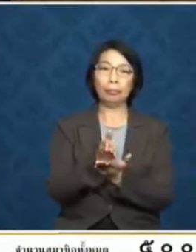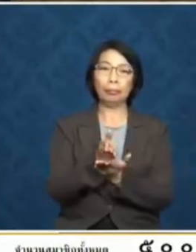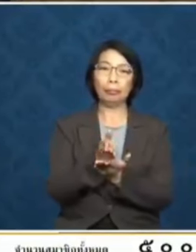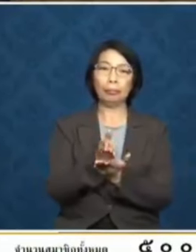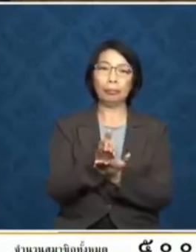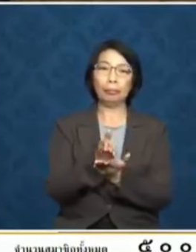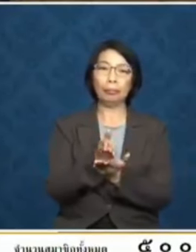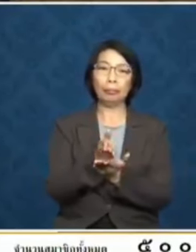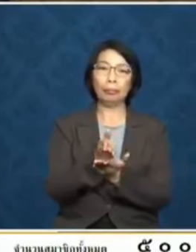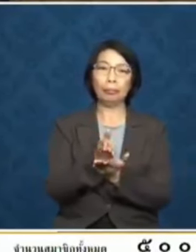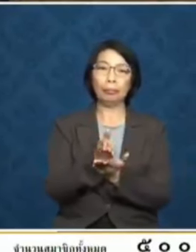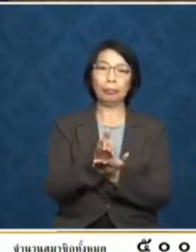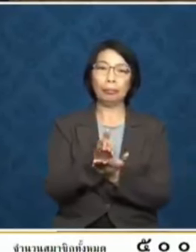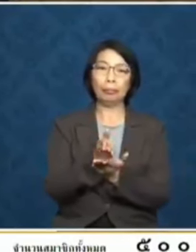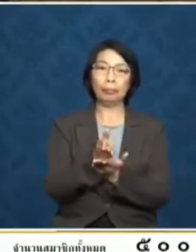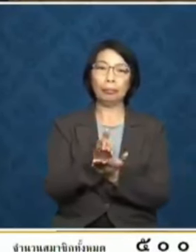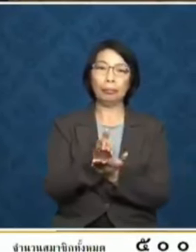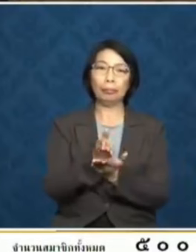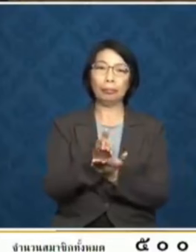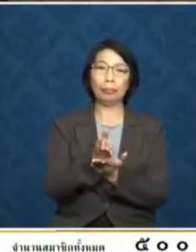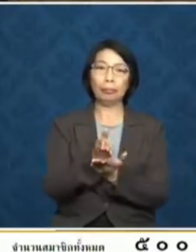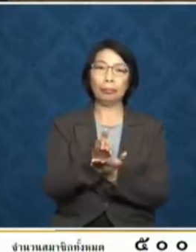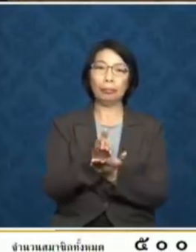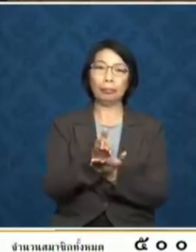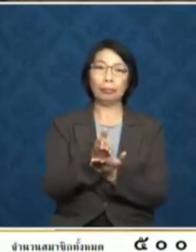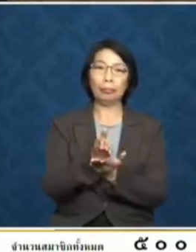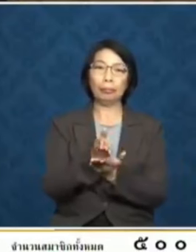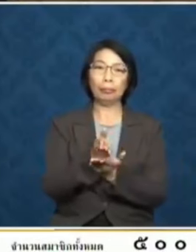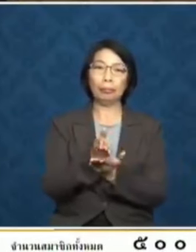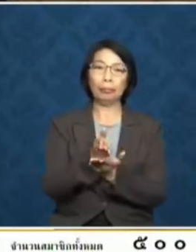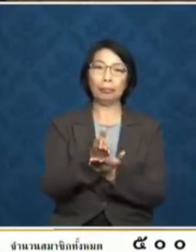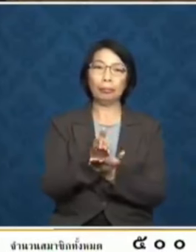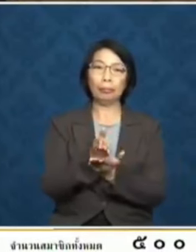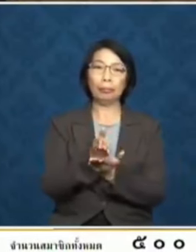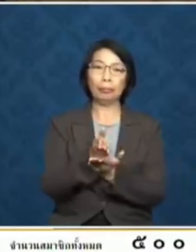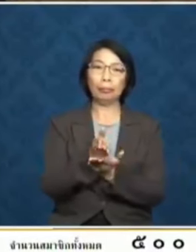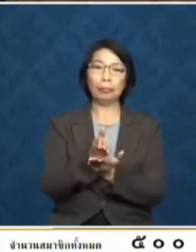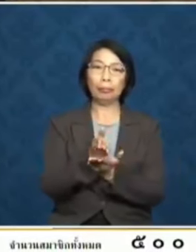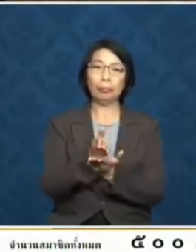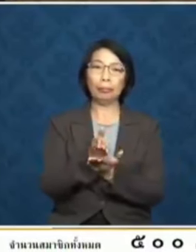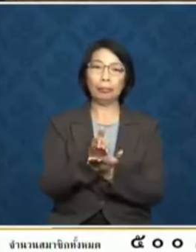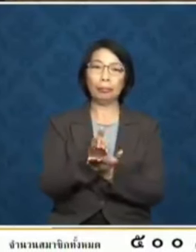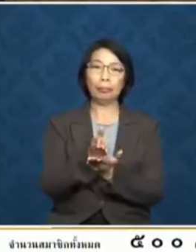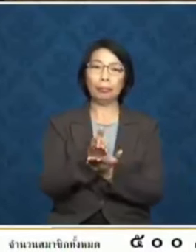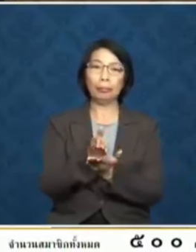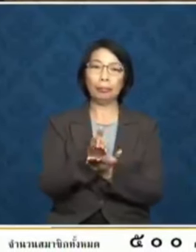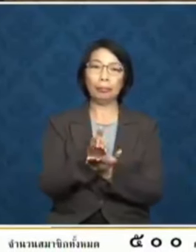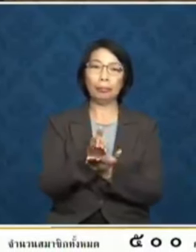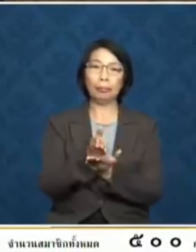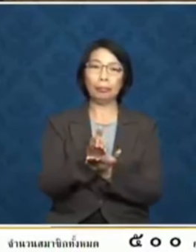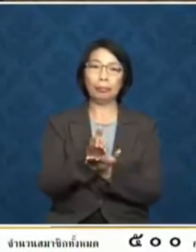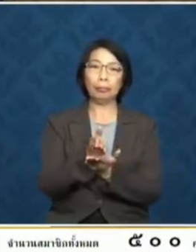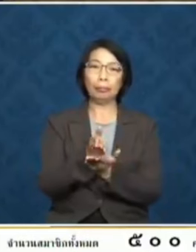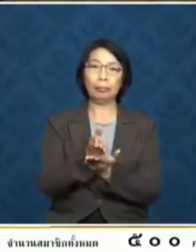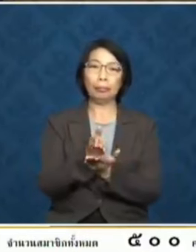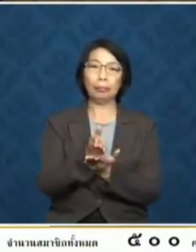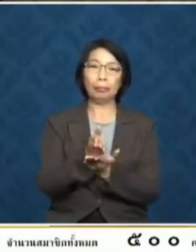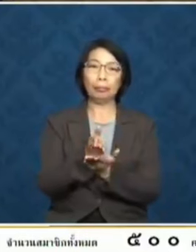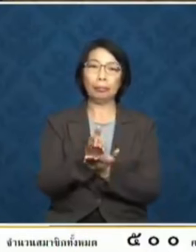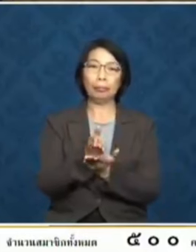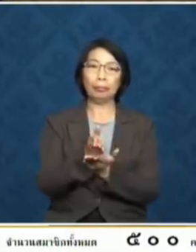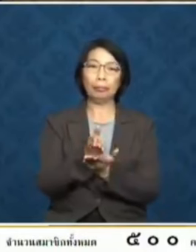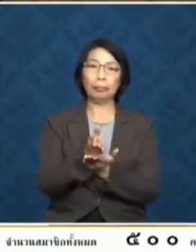มกันสนับสนุนการแก้ไขกฎหมายฉบับนี้ร่วมกันด้วยเหตุผลทั้งหมดนี้ครับผ